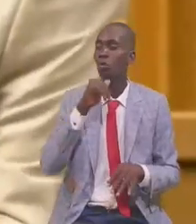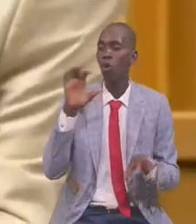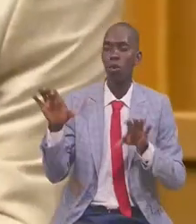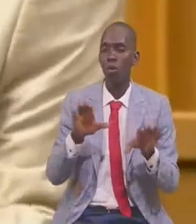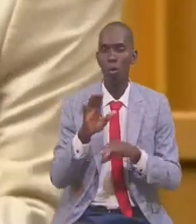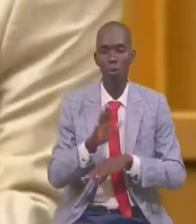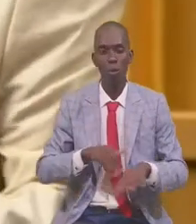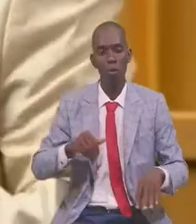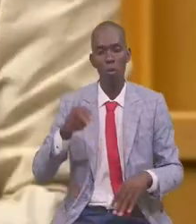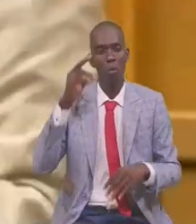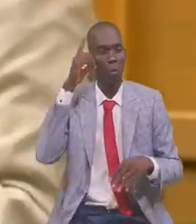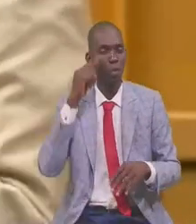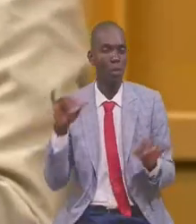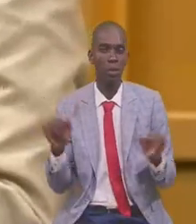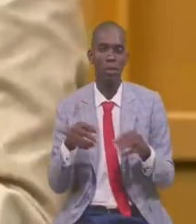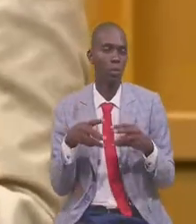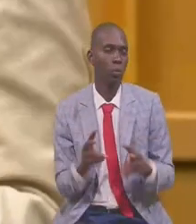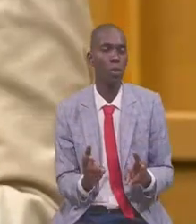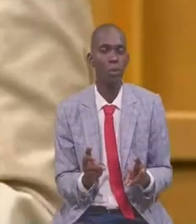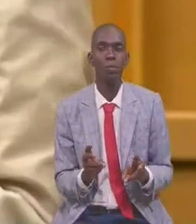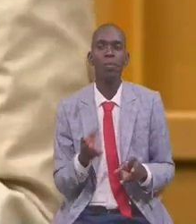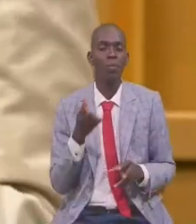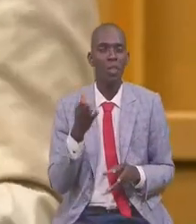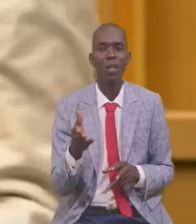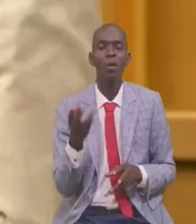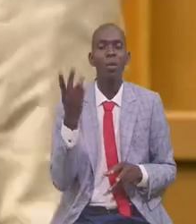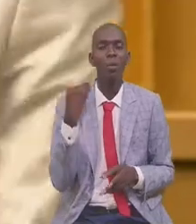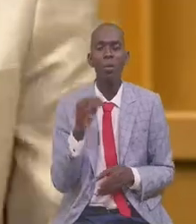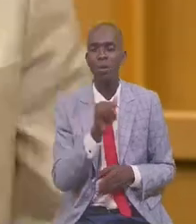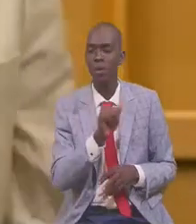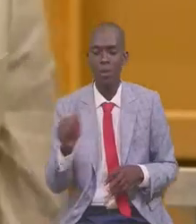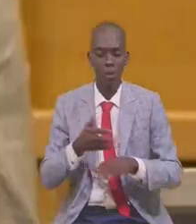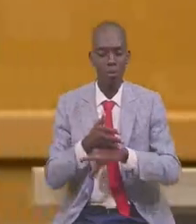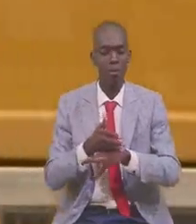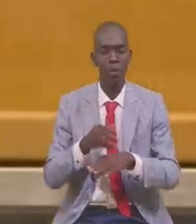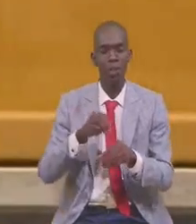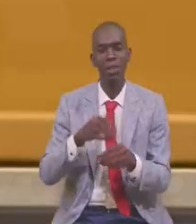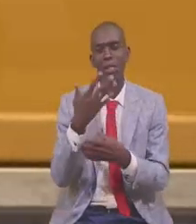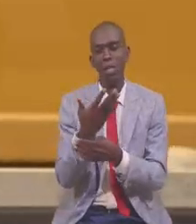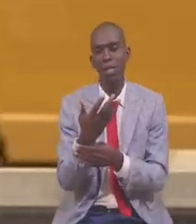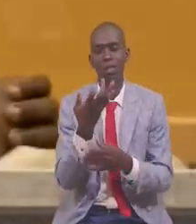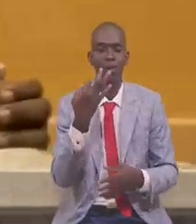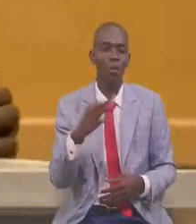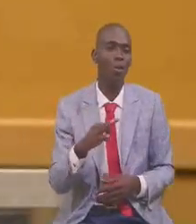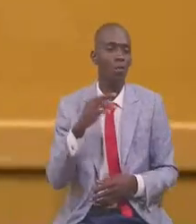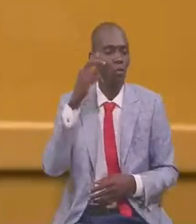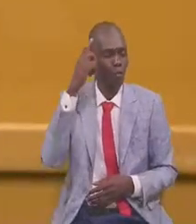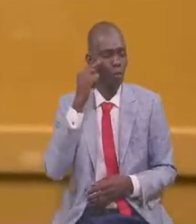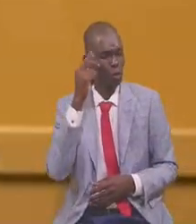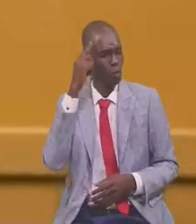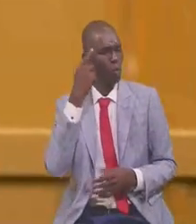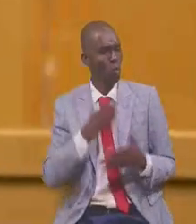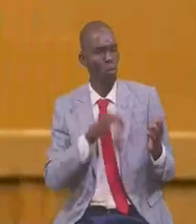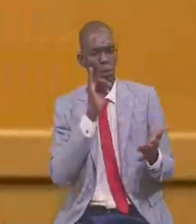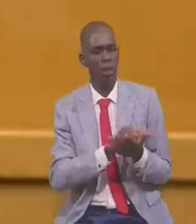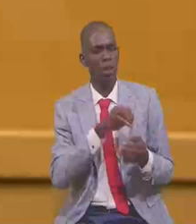autre chose. Il y avait déjà une verge dans la main de Moïse. Qu'est-ce que tu as dans ta main? Une verge, d'accord. Je